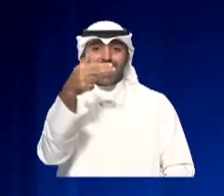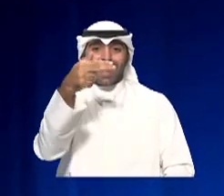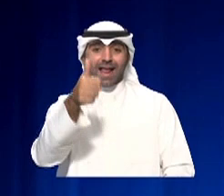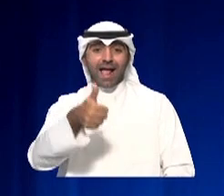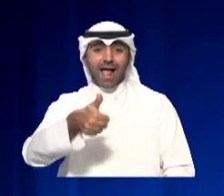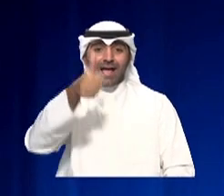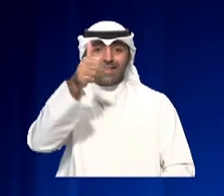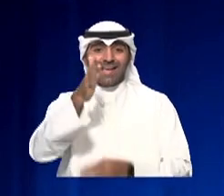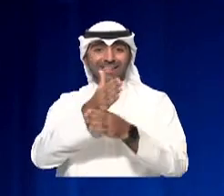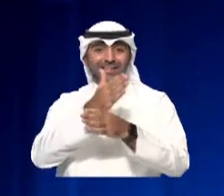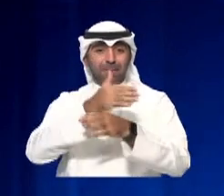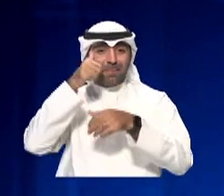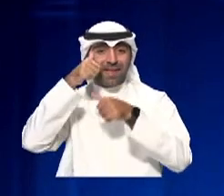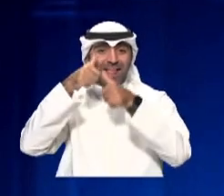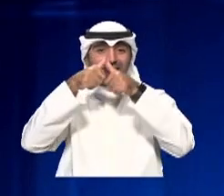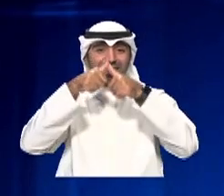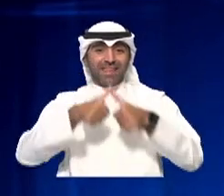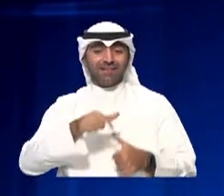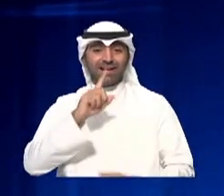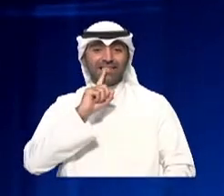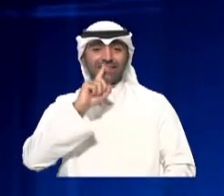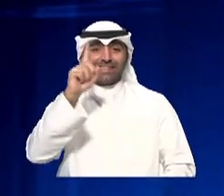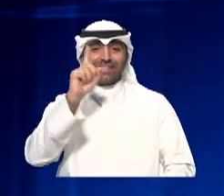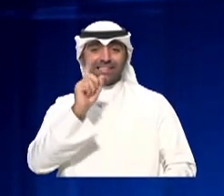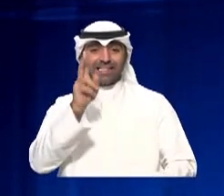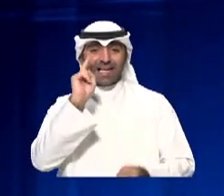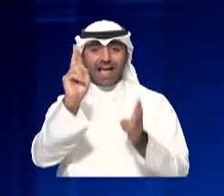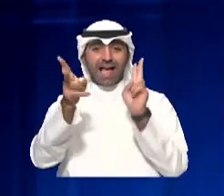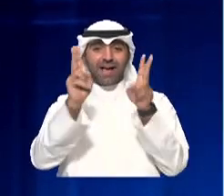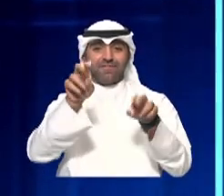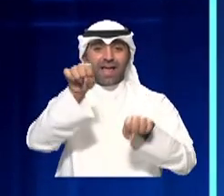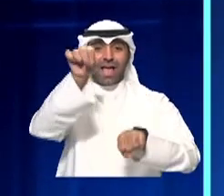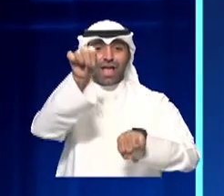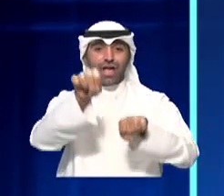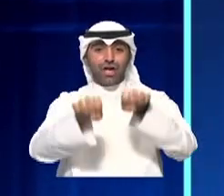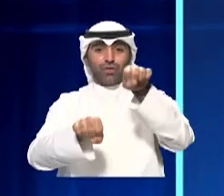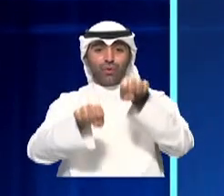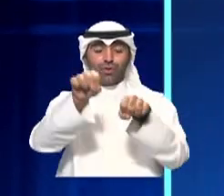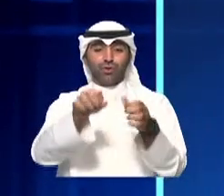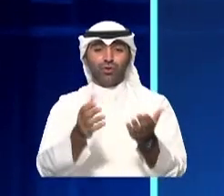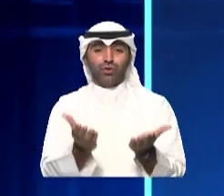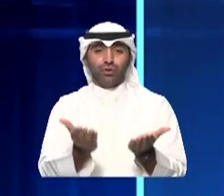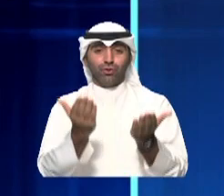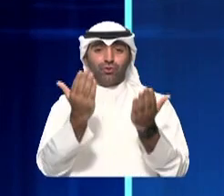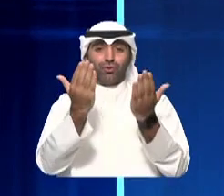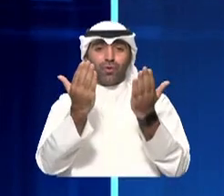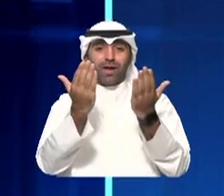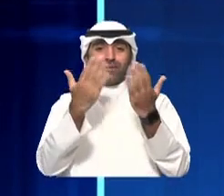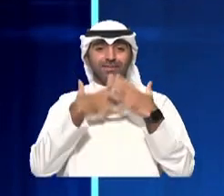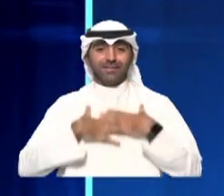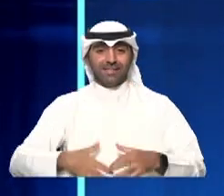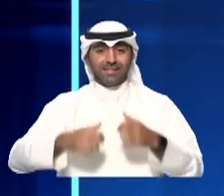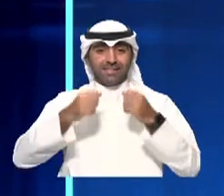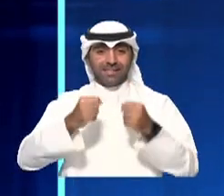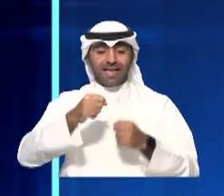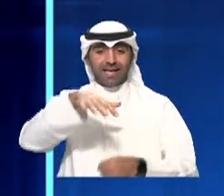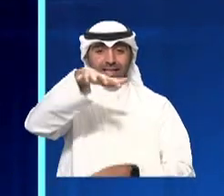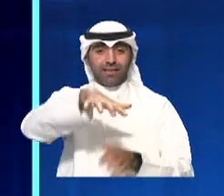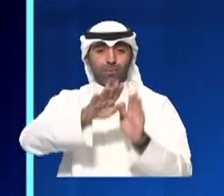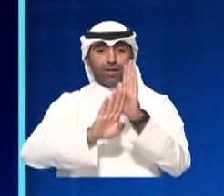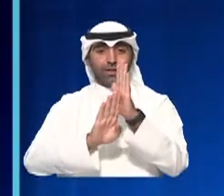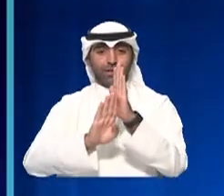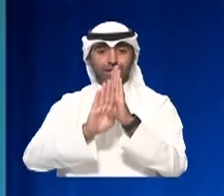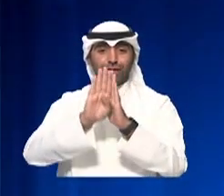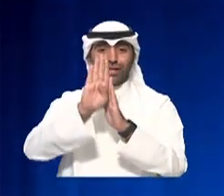مملكة تونغا الصديقة، ضمنها سموه خالص تهانيه بمناسبة العيد الوطني لبلاده، راجيا لجلالته وافر